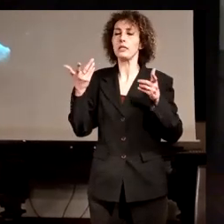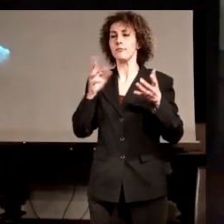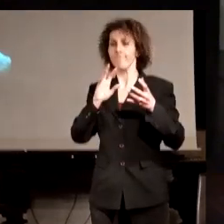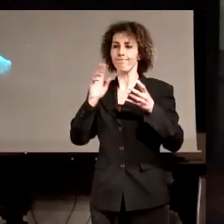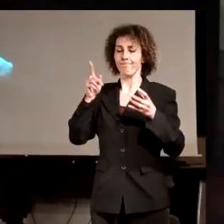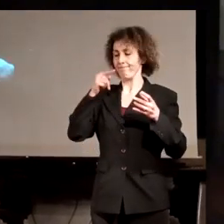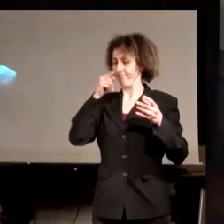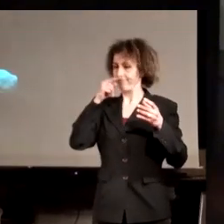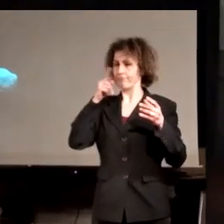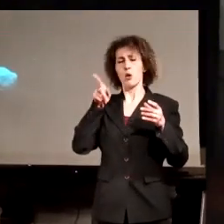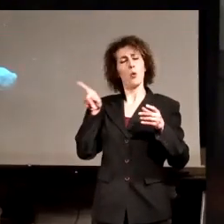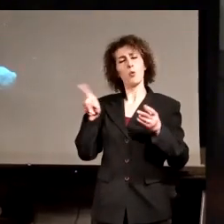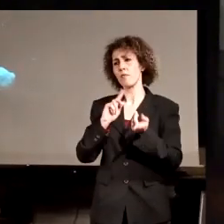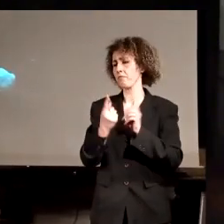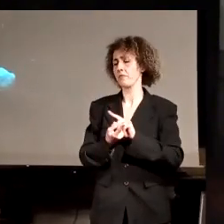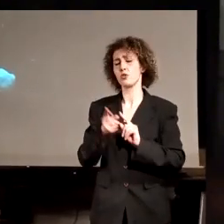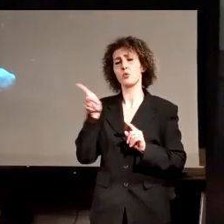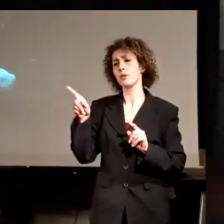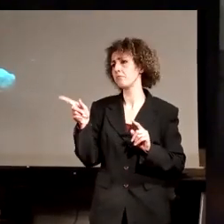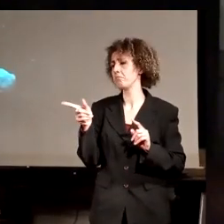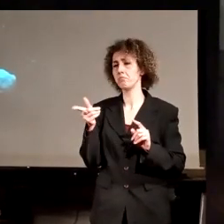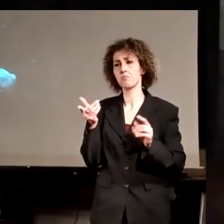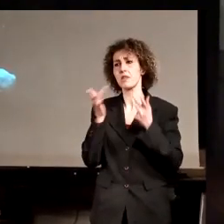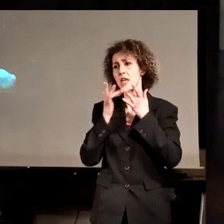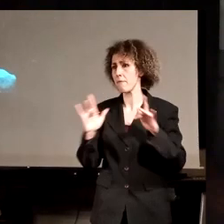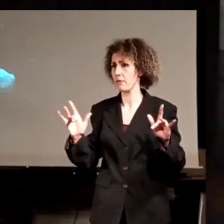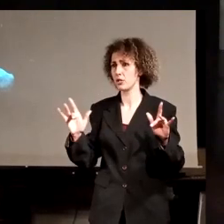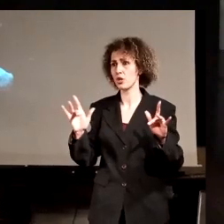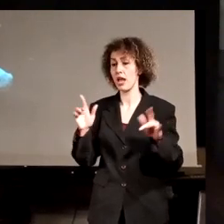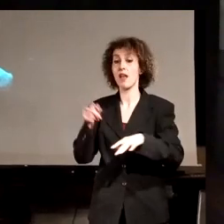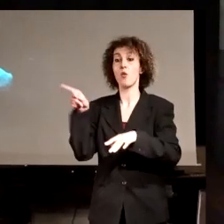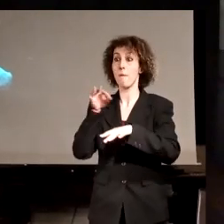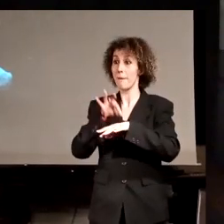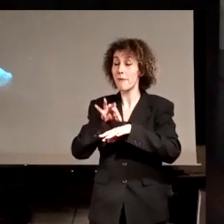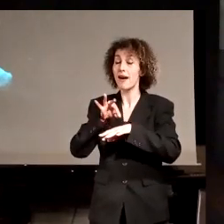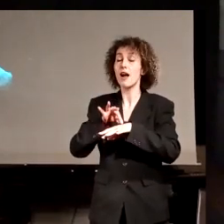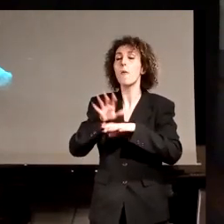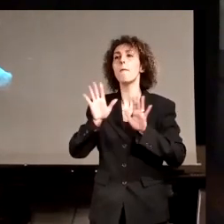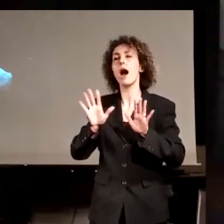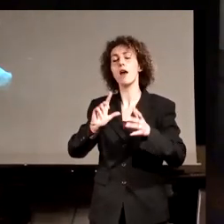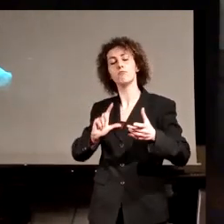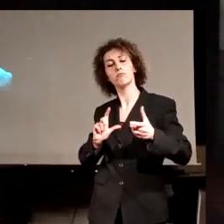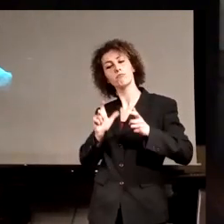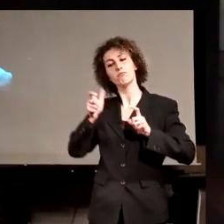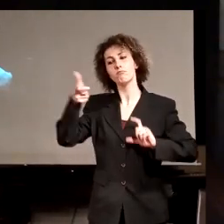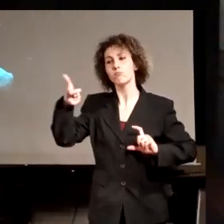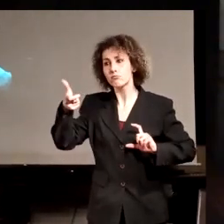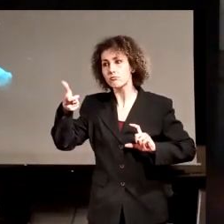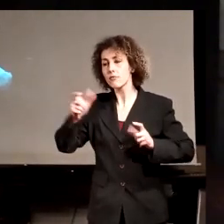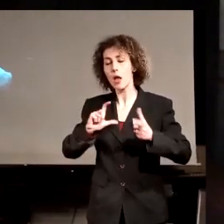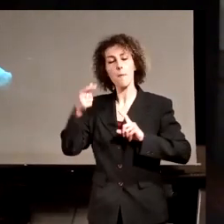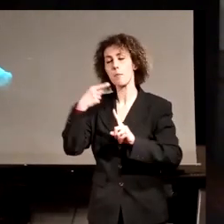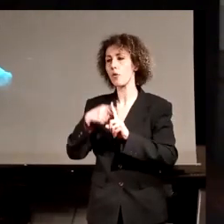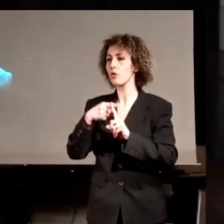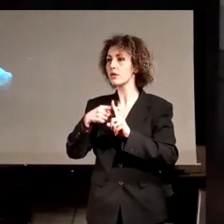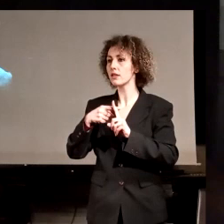ripeto la malattia era reagiva a questo evidentemente con questo straordinario è